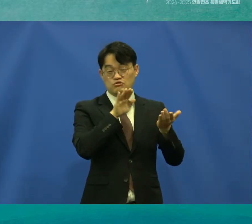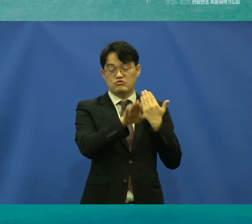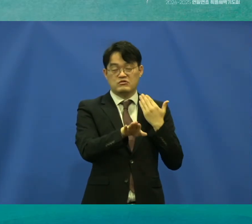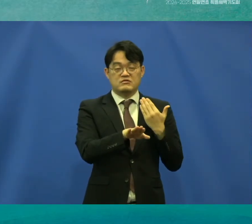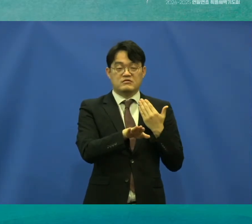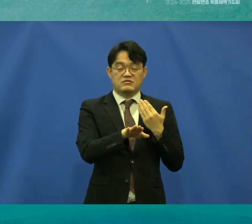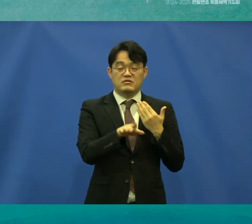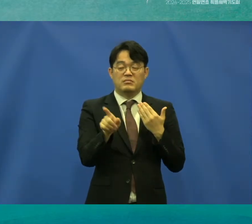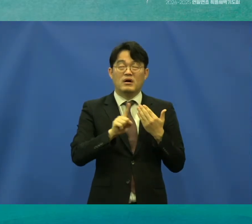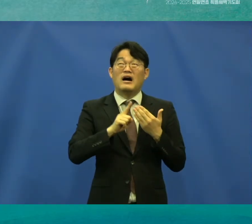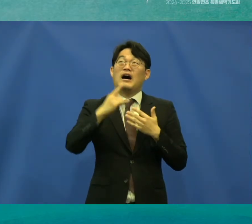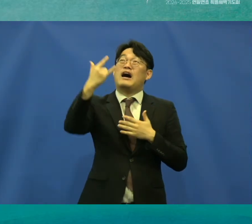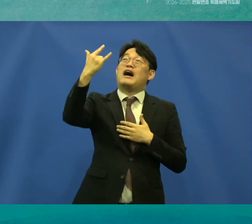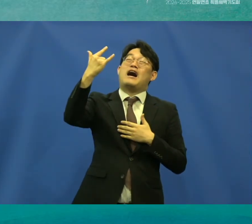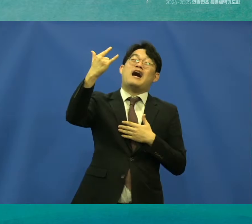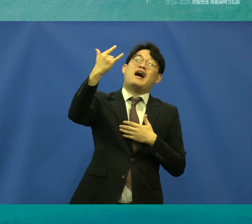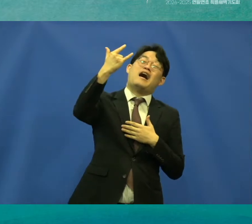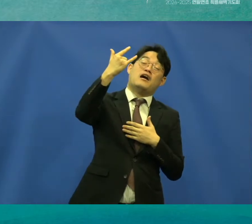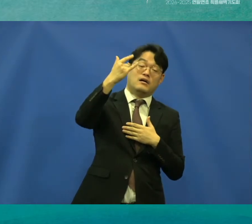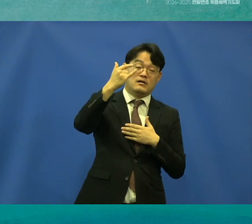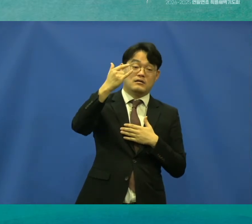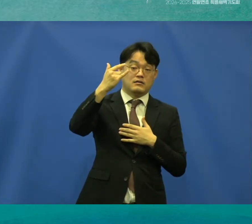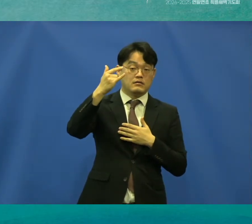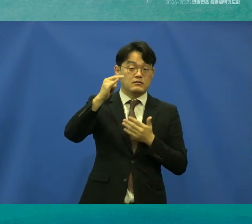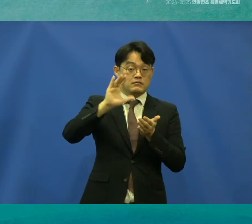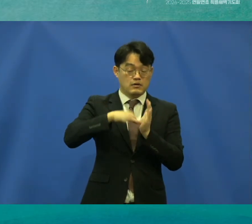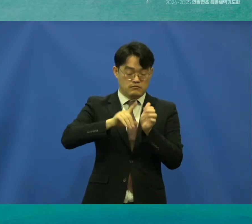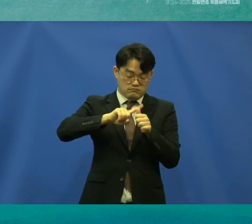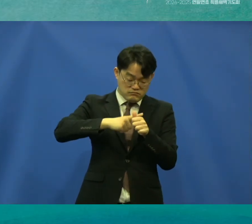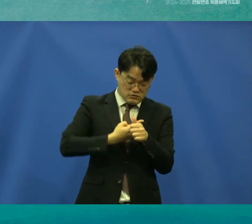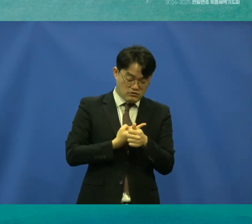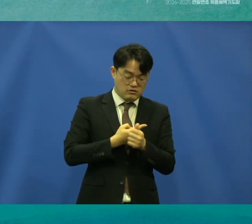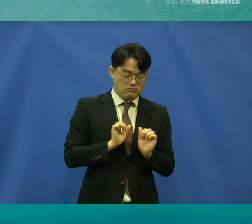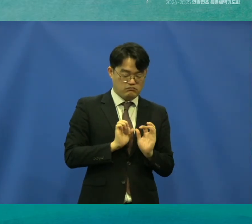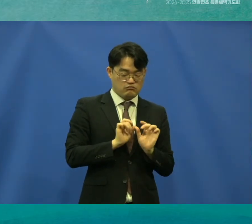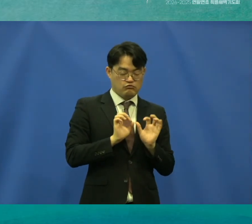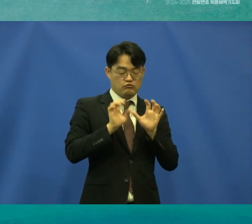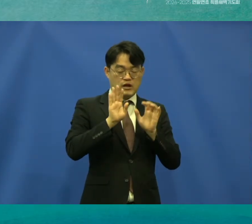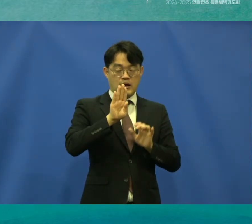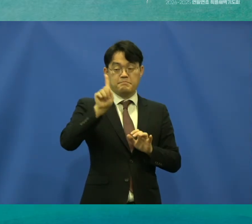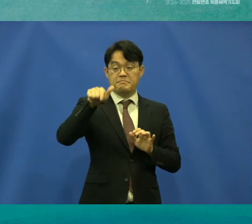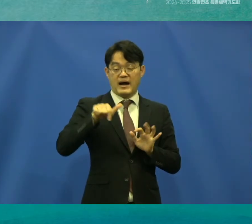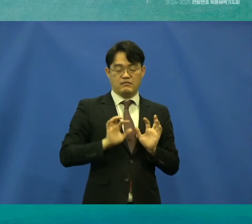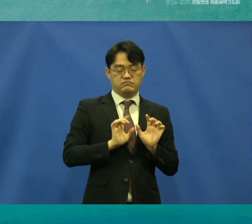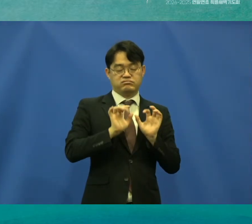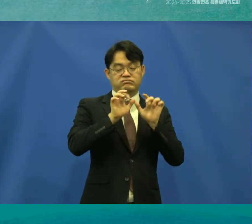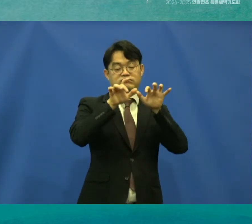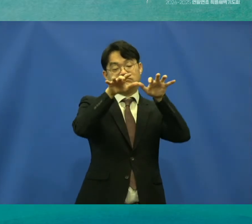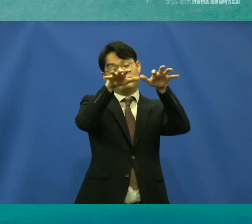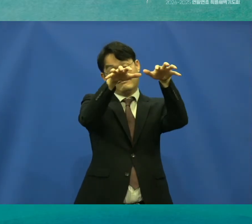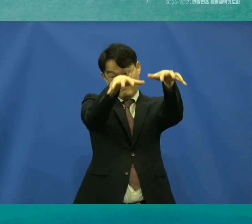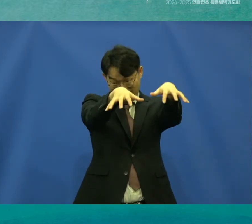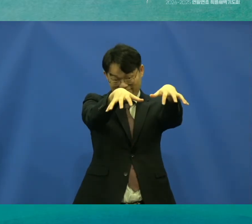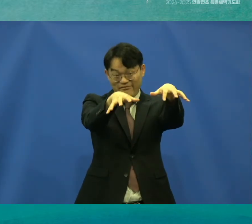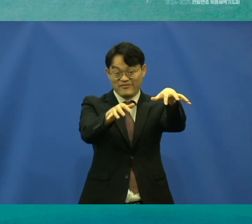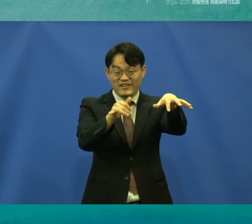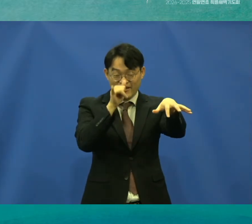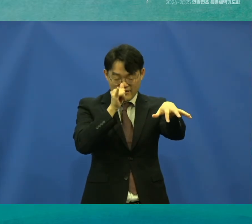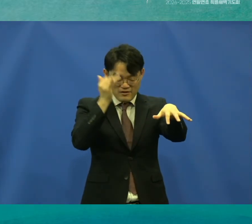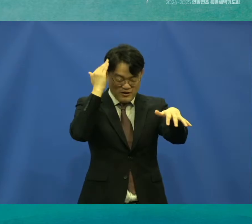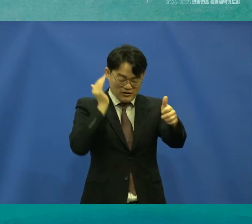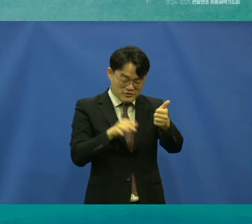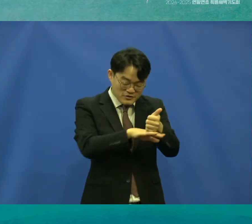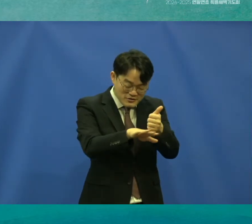박넝쿨이 너무도 좋았습니다. 그 박넝쿨로 인하여 만들어진 그늘, 그 그늘